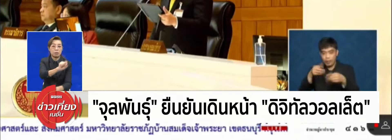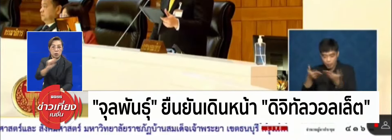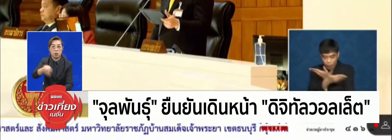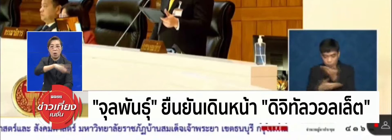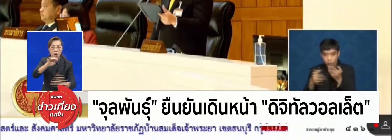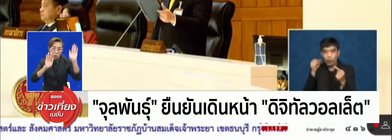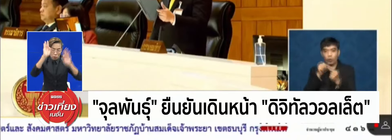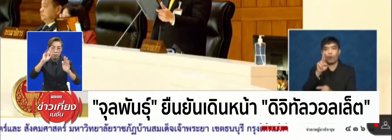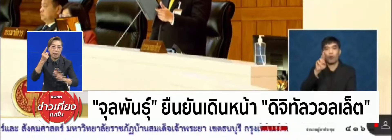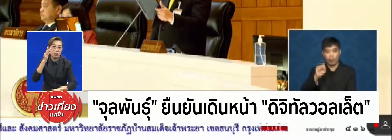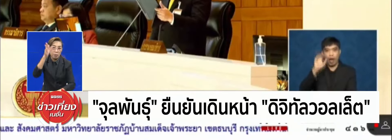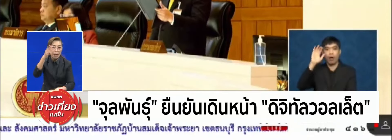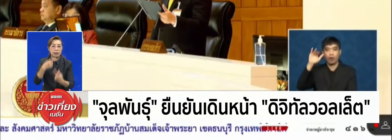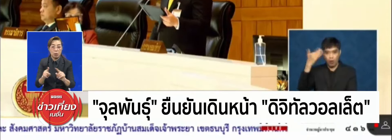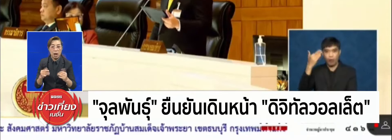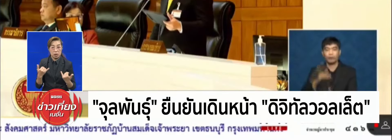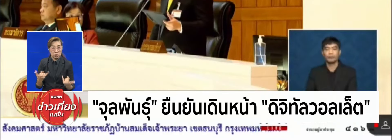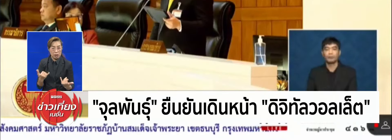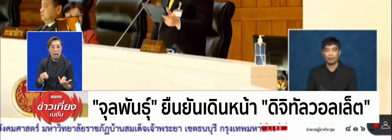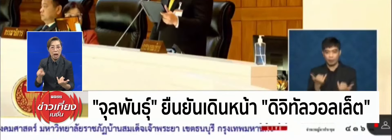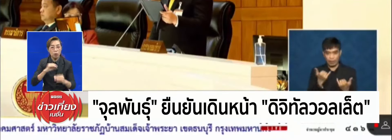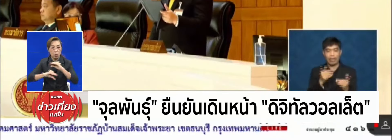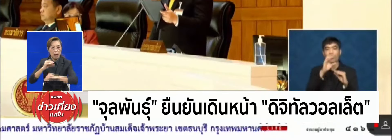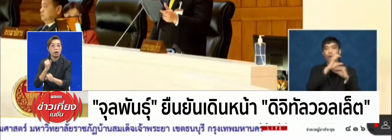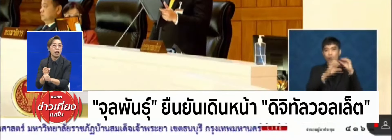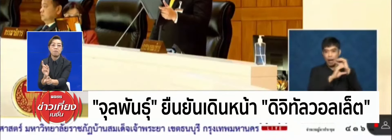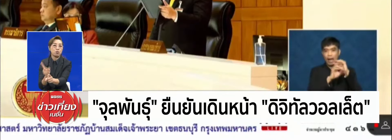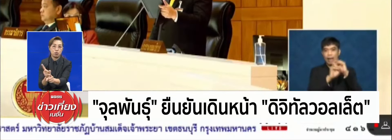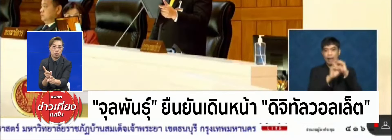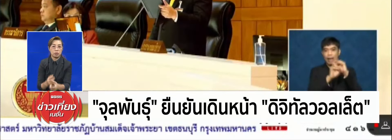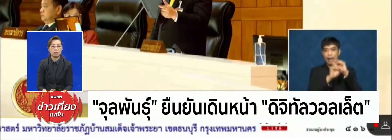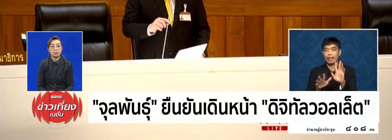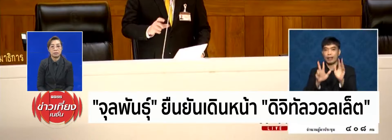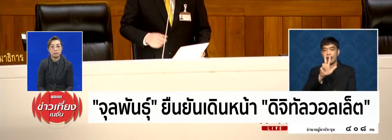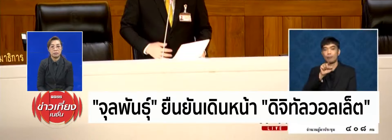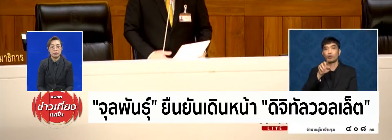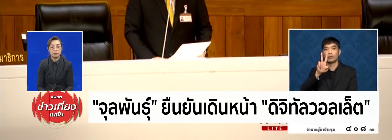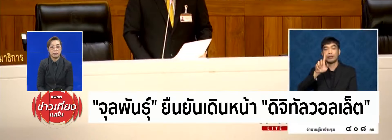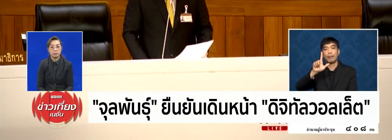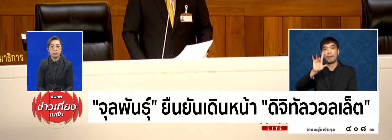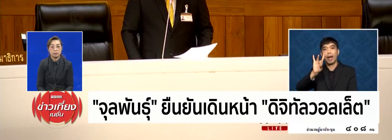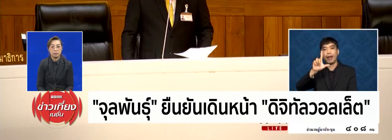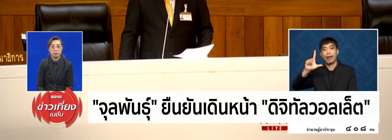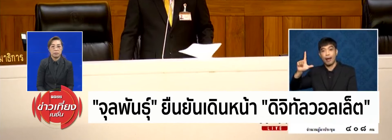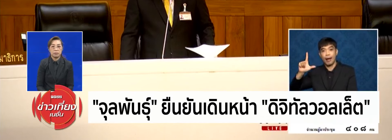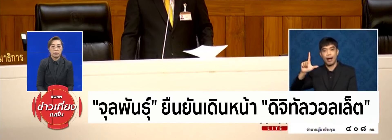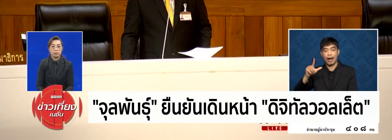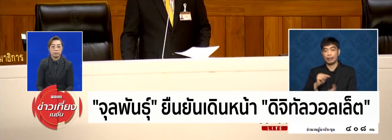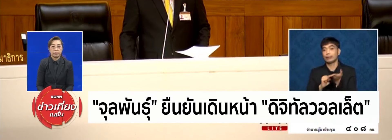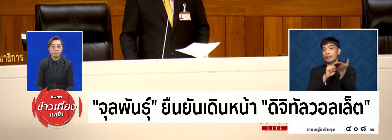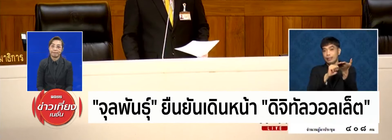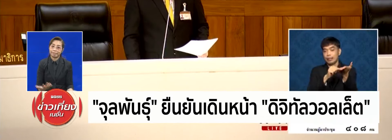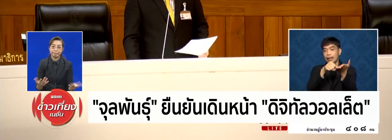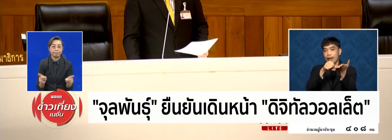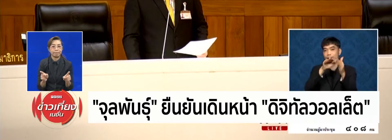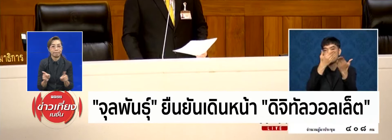านอีกครั้งหนึ่งแต่โครงการนี้ยืนยันว่าเรายังเดินหน้าแน่นอนนะครับ ท่านผู้ชมครับยัง